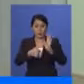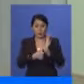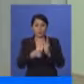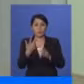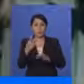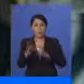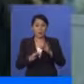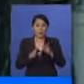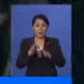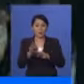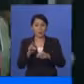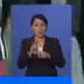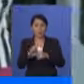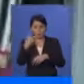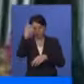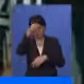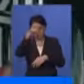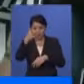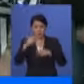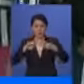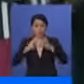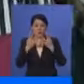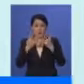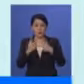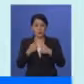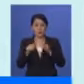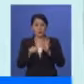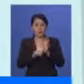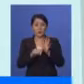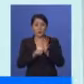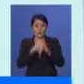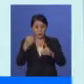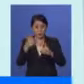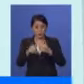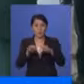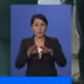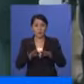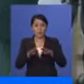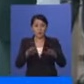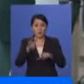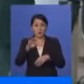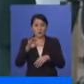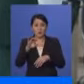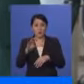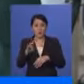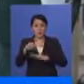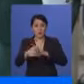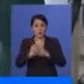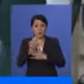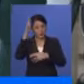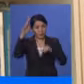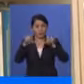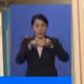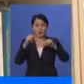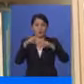3 ауысыммен оқып білім алды. Ал биыл олардың мәселесі шешілді. 6 орта мектебінің оқушылары енді Жасөркен ықшам аудандағы шаңыдан бой